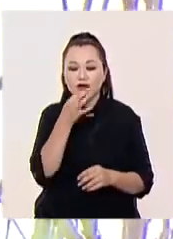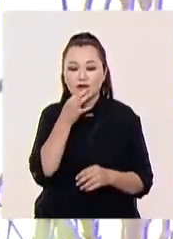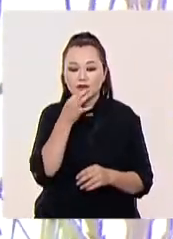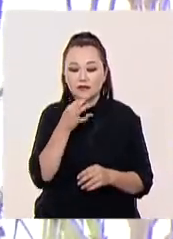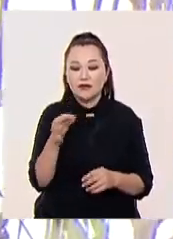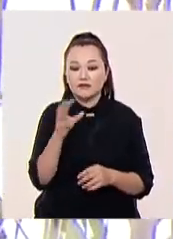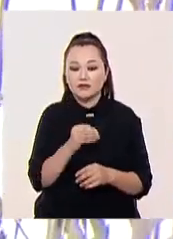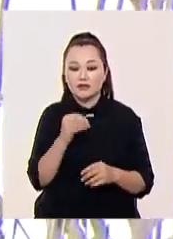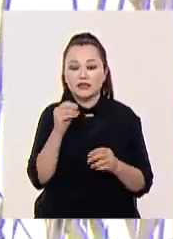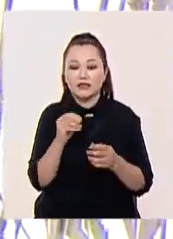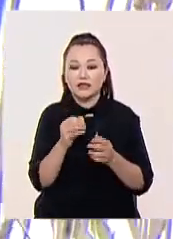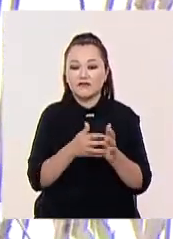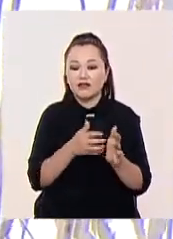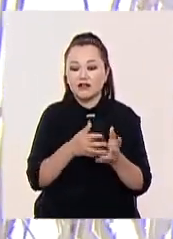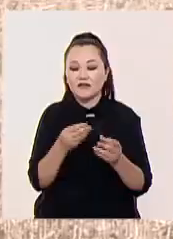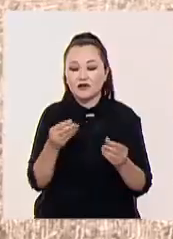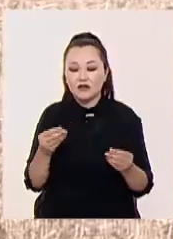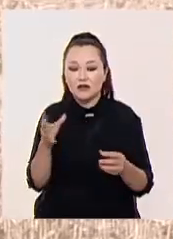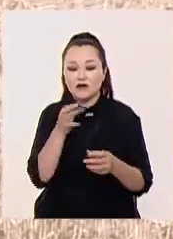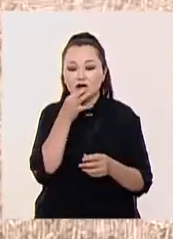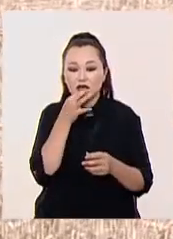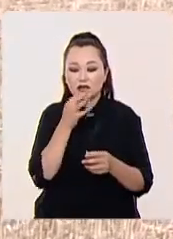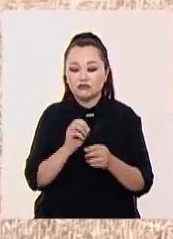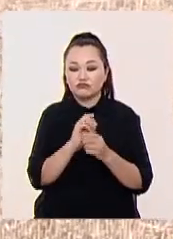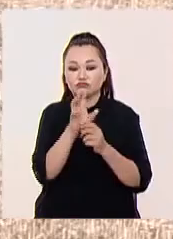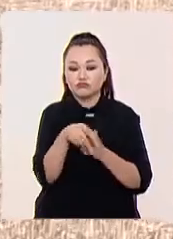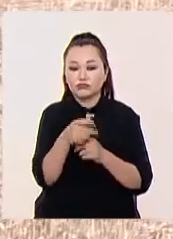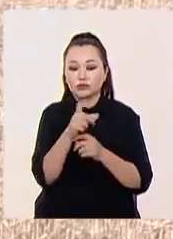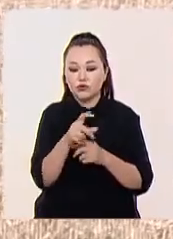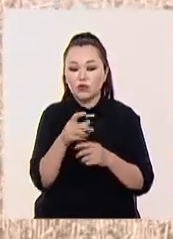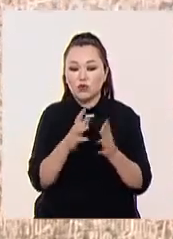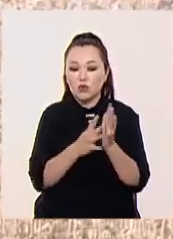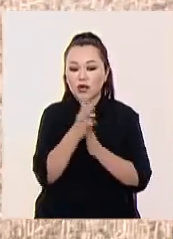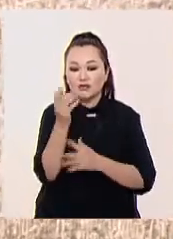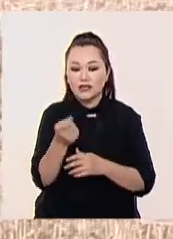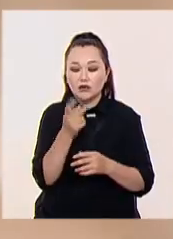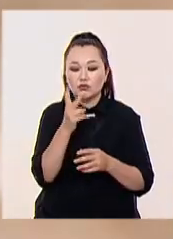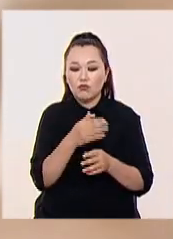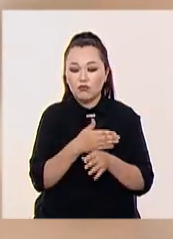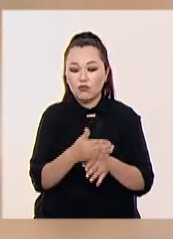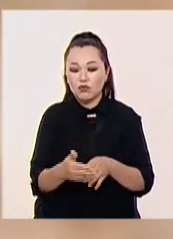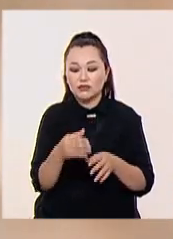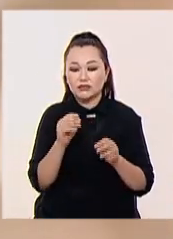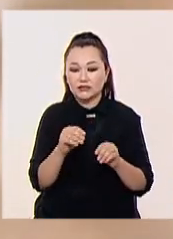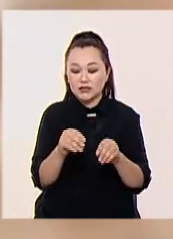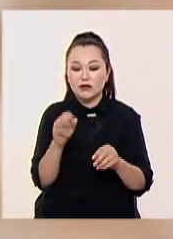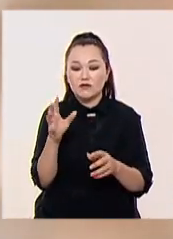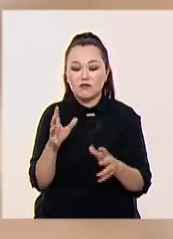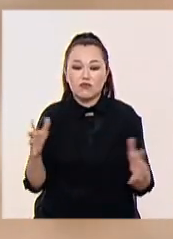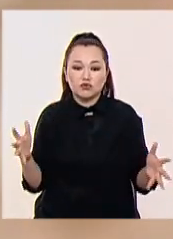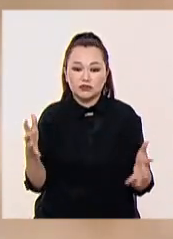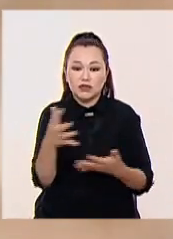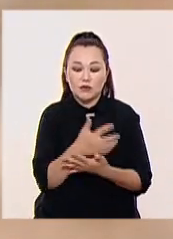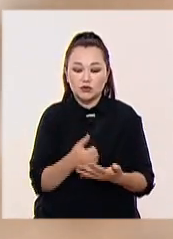мая. Растениям не хватило влаги, они рано выбросили колос, и там урожай слабый. Кто сеял позже, соберут побольше. Себестоимость пшеницы в